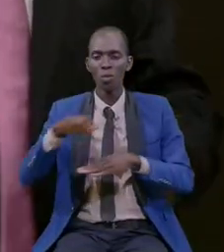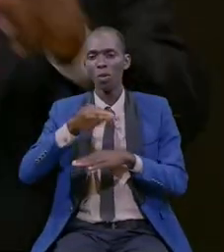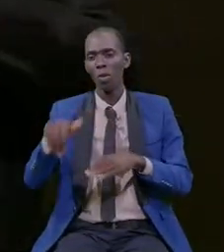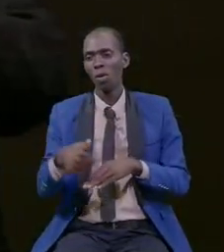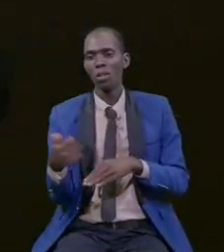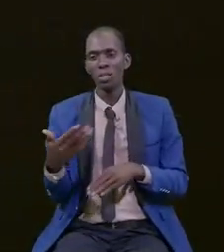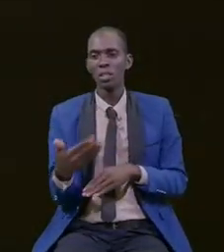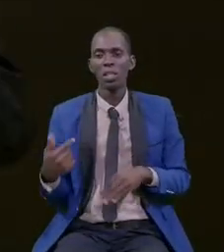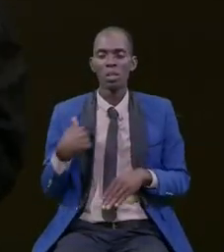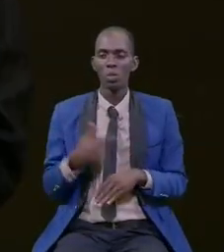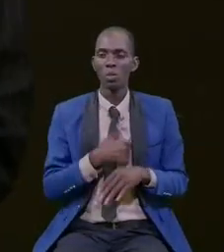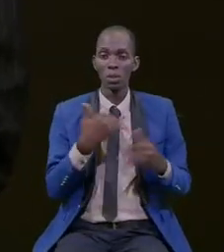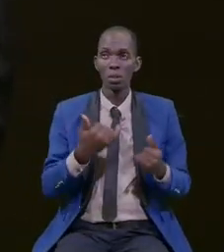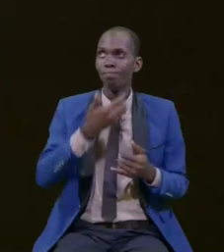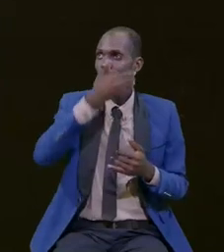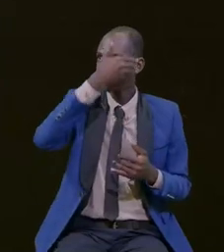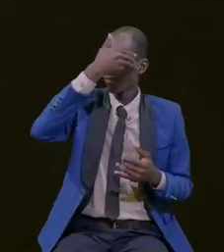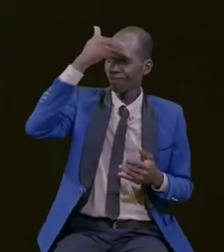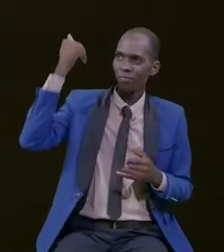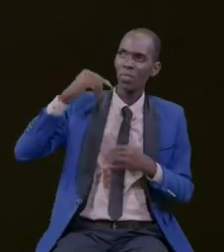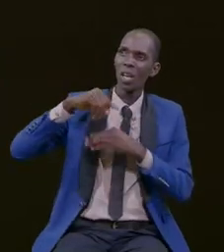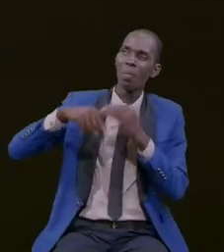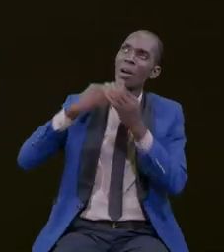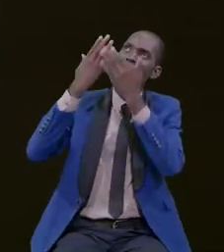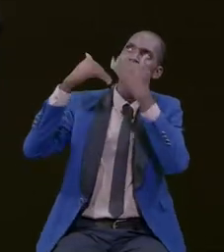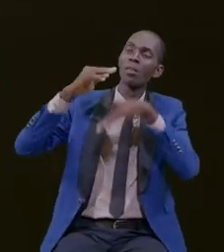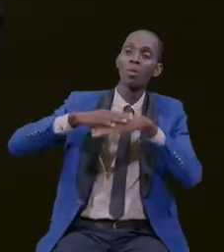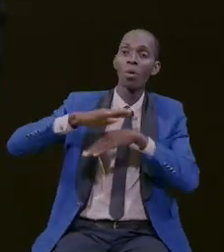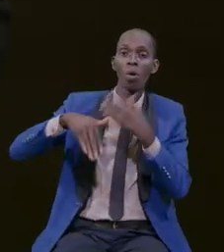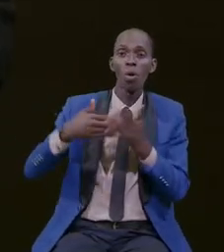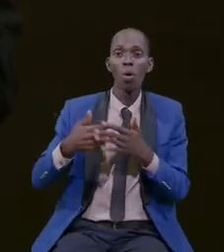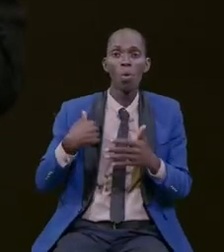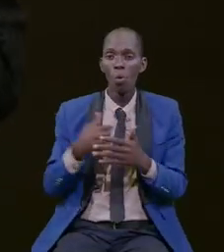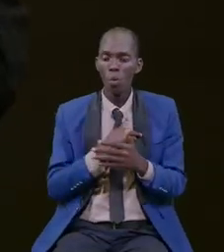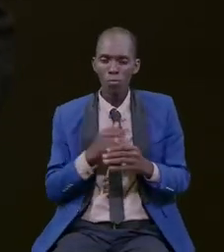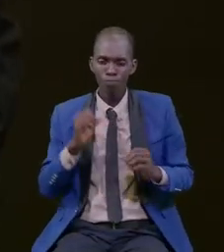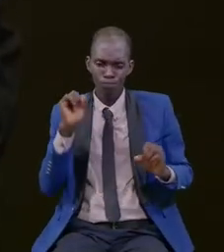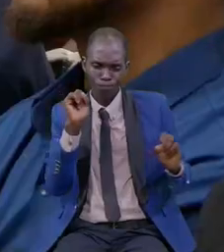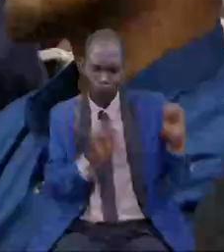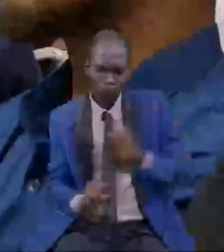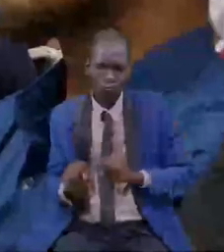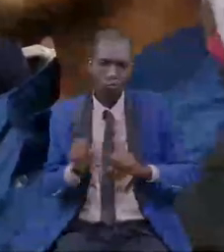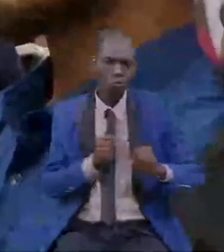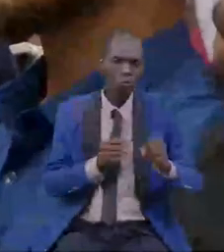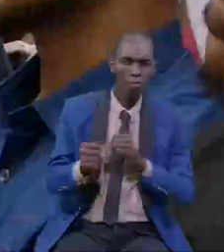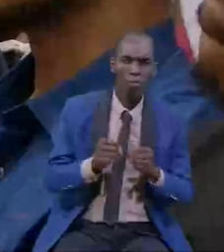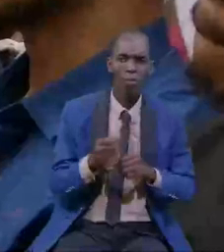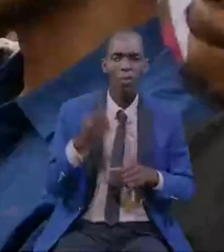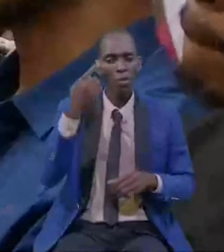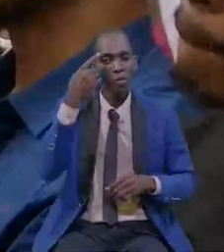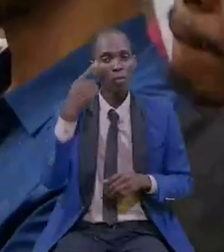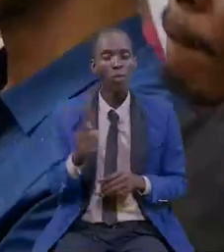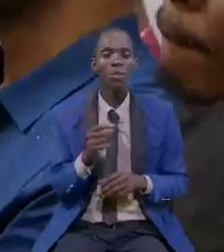ciel et tout ce que nous battons nous nous battons pour posséder dans dans nos dédicaces et dans nos